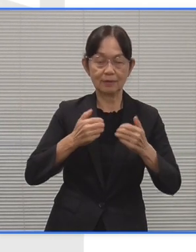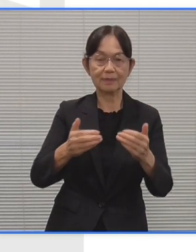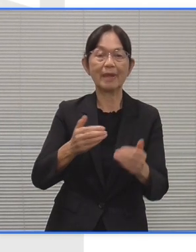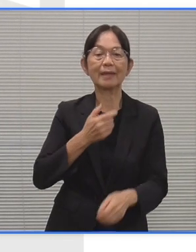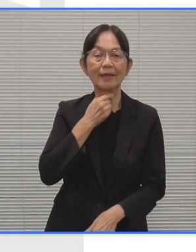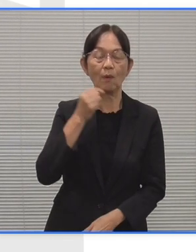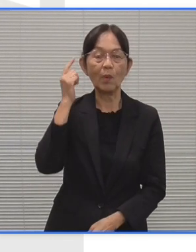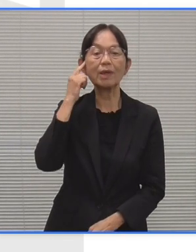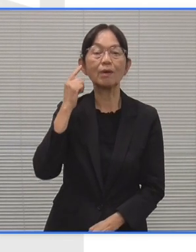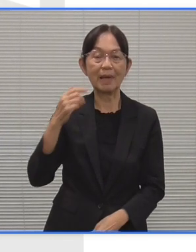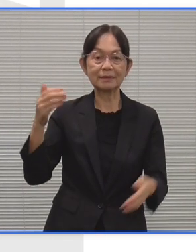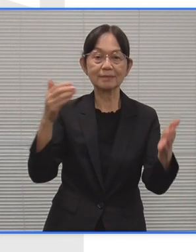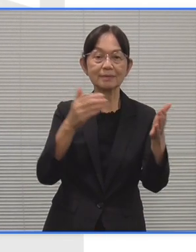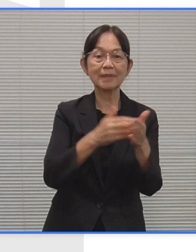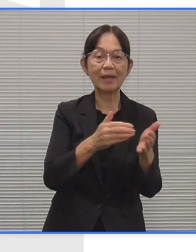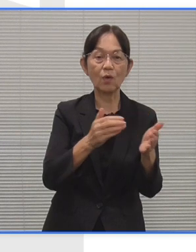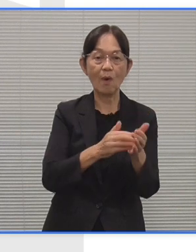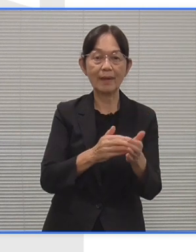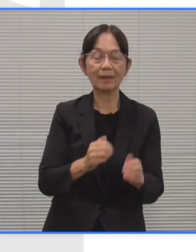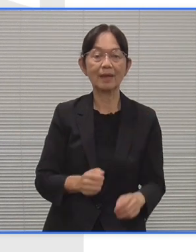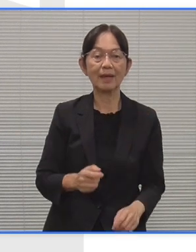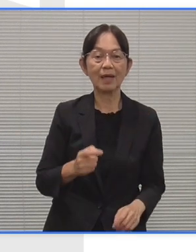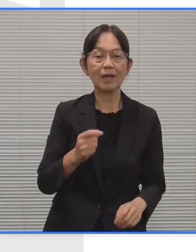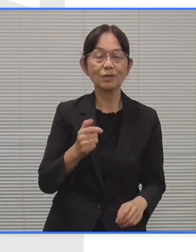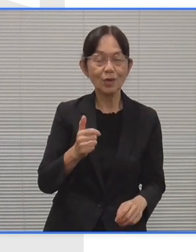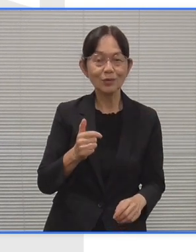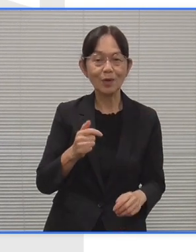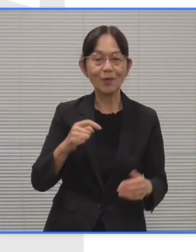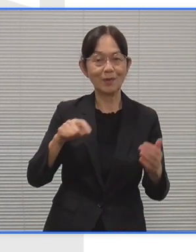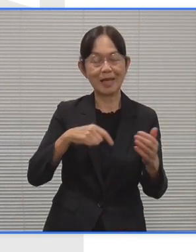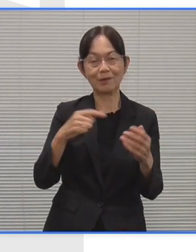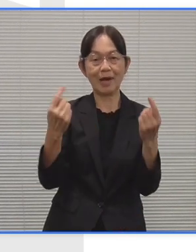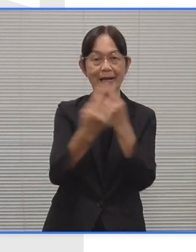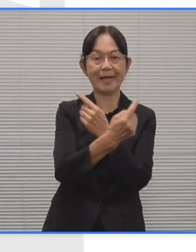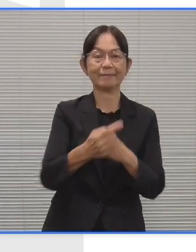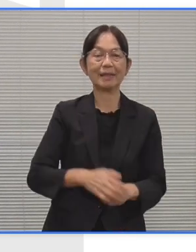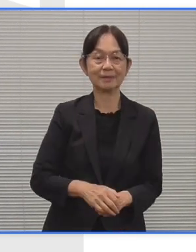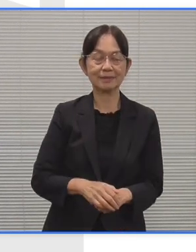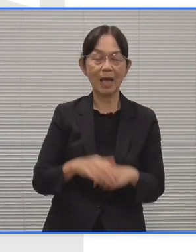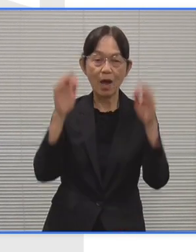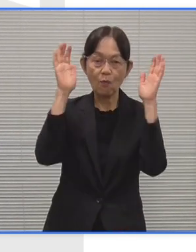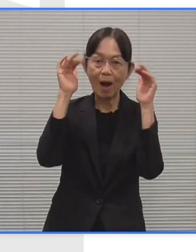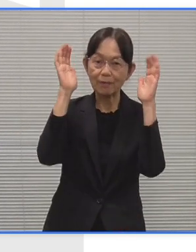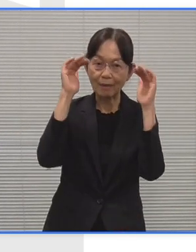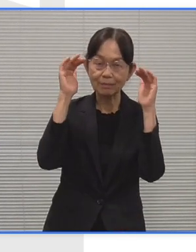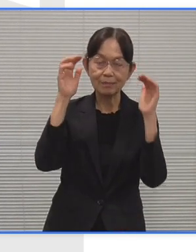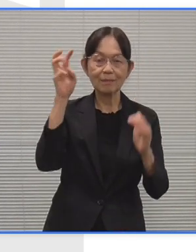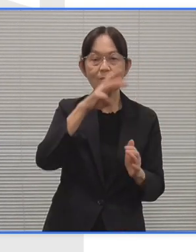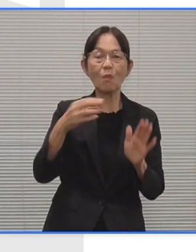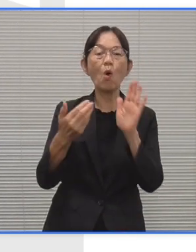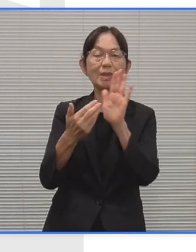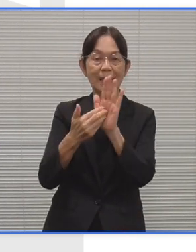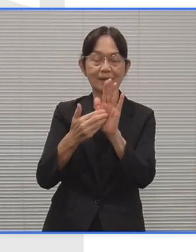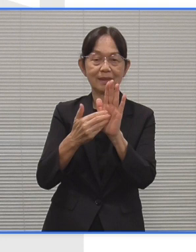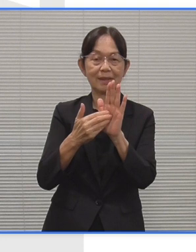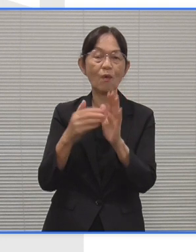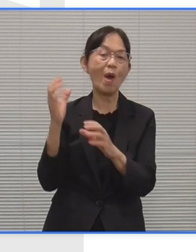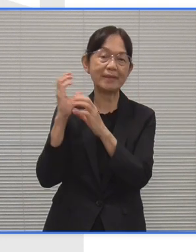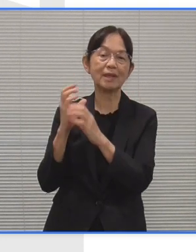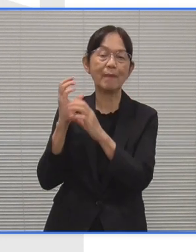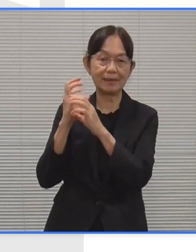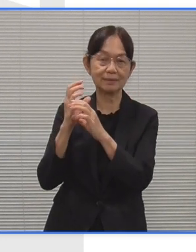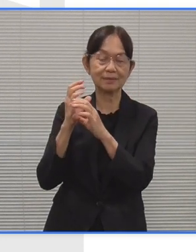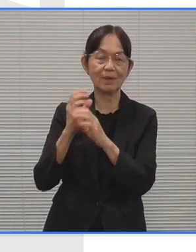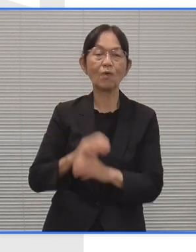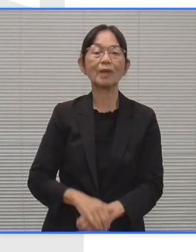最後はですね、ちょっと毛色が変わりますけれども、ワンワン防災フェスティバルというのを